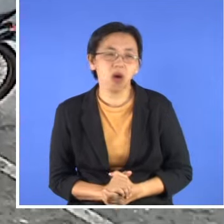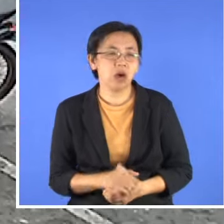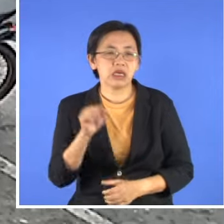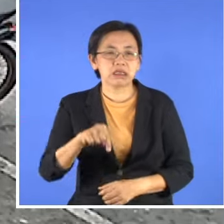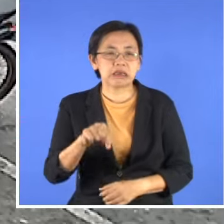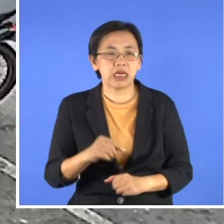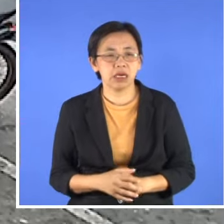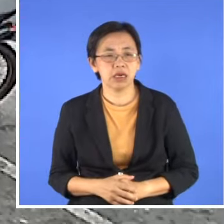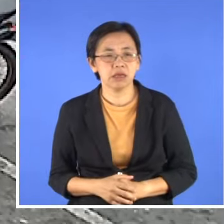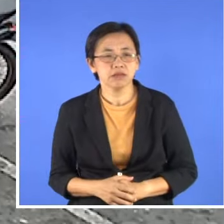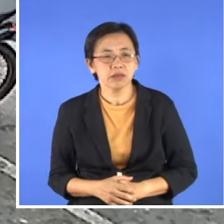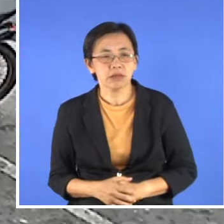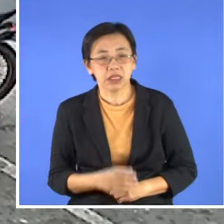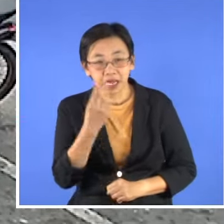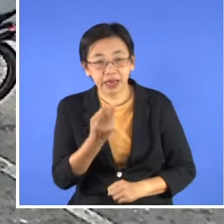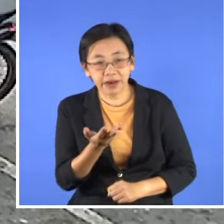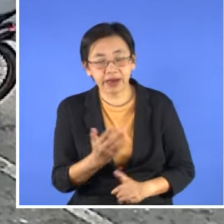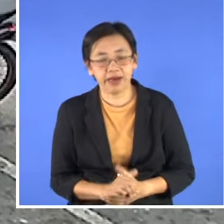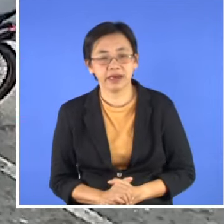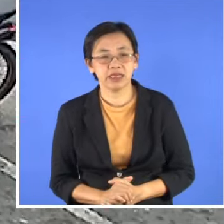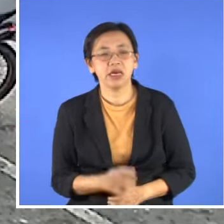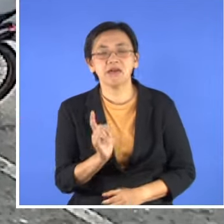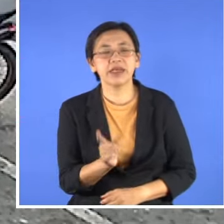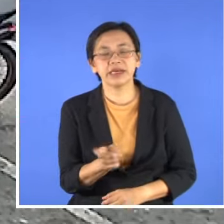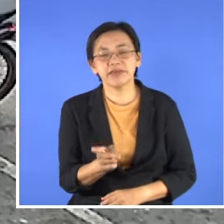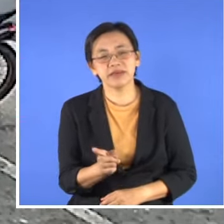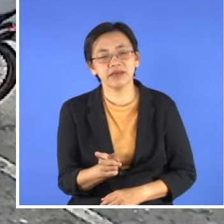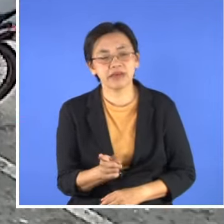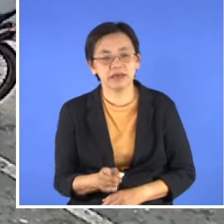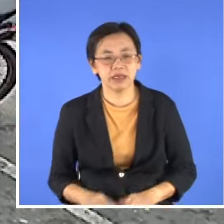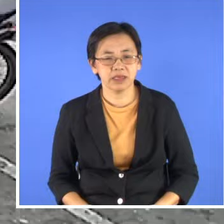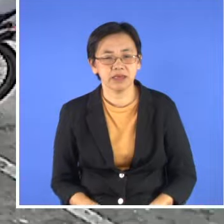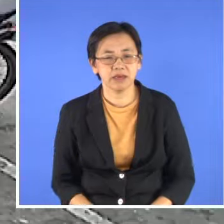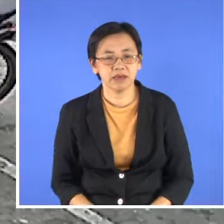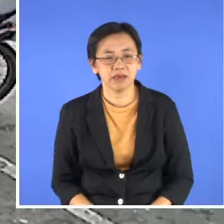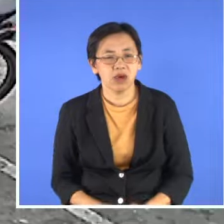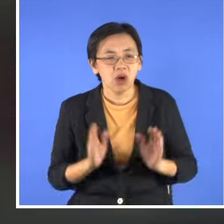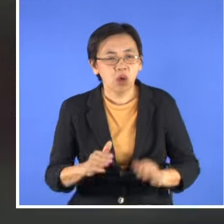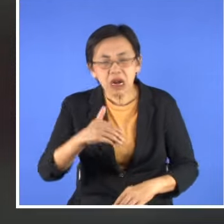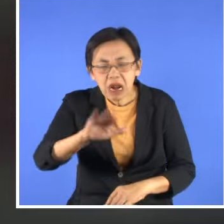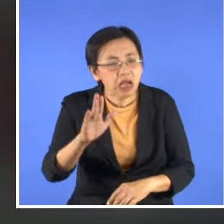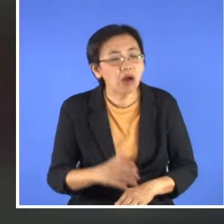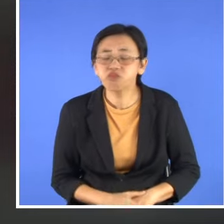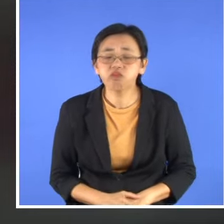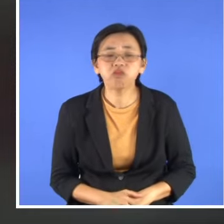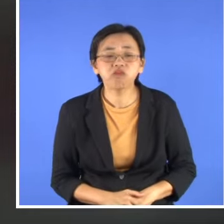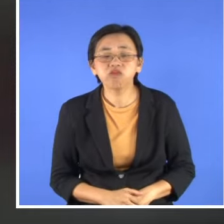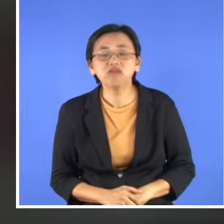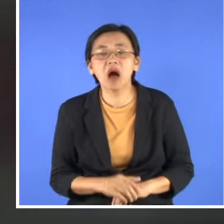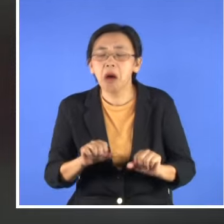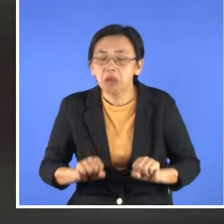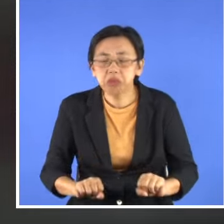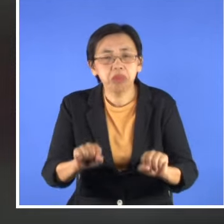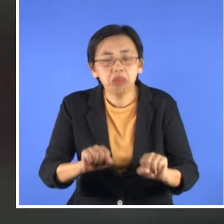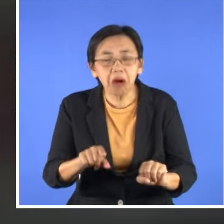จุดนี้เนี่ๆๆไอ้เจ้าเเห็นมยเี่บริเวณที่เดิมเลยมันมาจ้องอยู่แม้ว่าคนจะไล่มันมันก็ะไปนิดเดียวมันก็มา